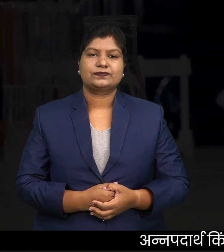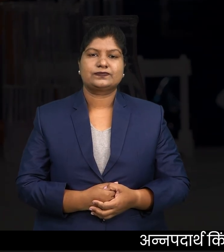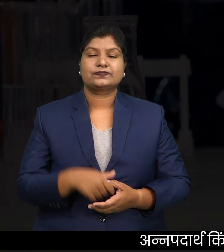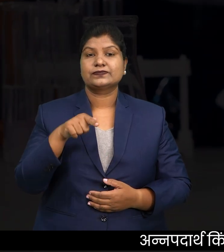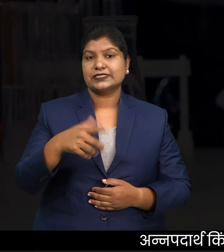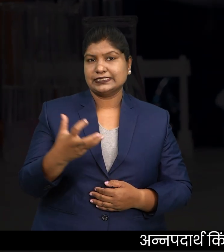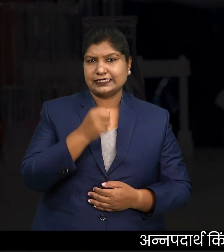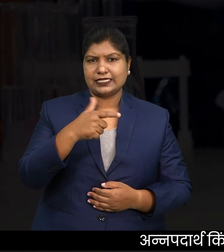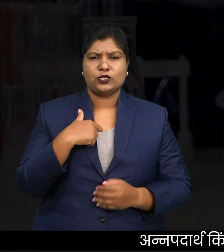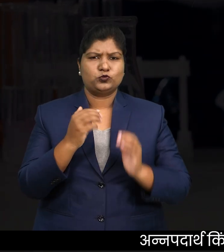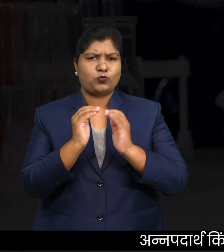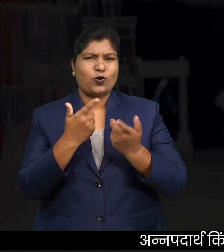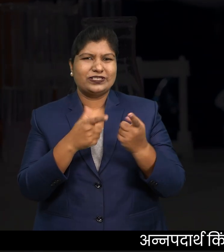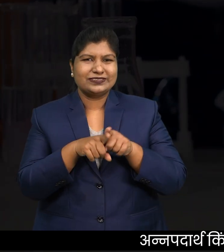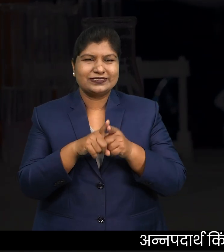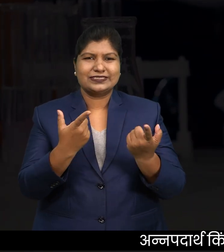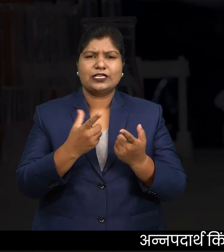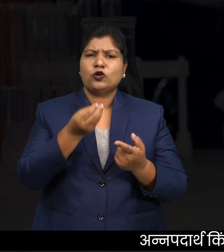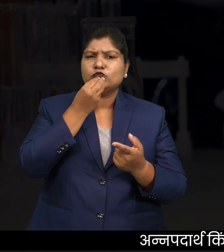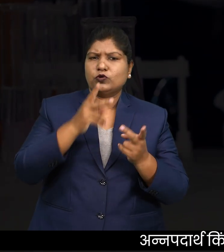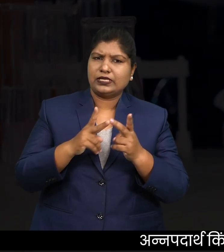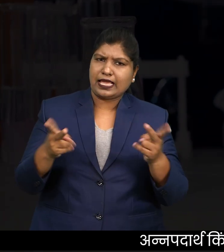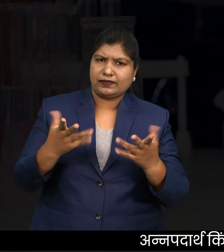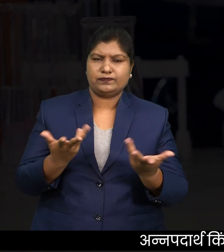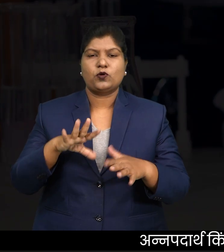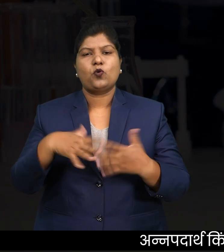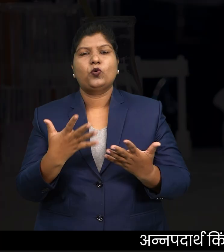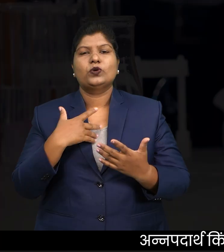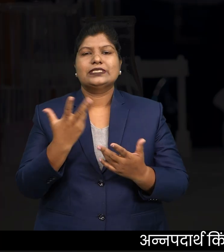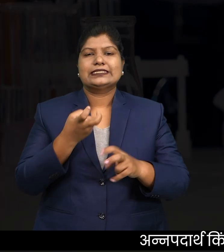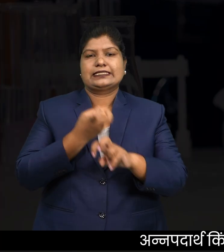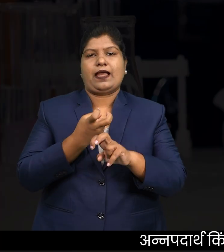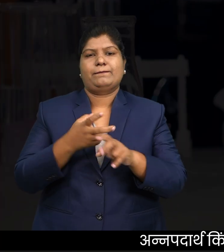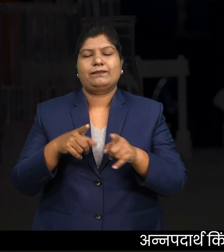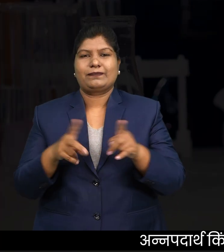अन्नपदार्थ किंवा कच्चा घटक थोड्या प्रमाणात घ्या.